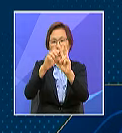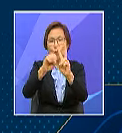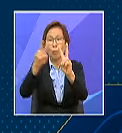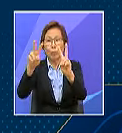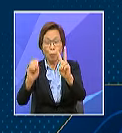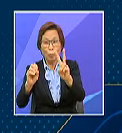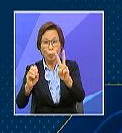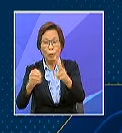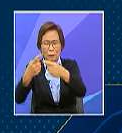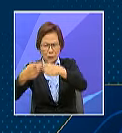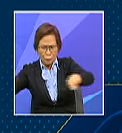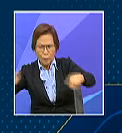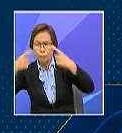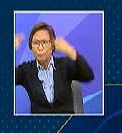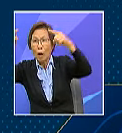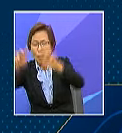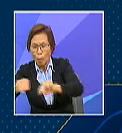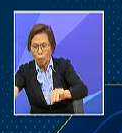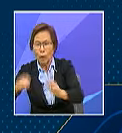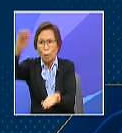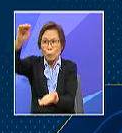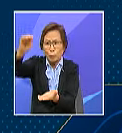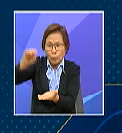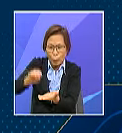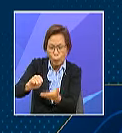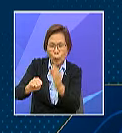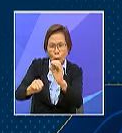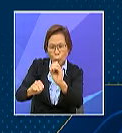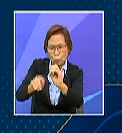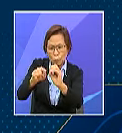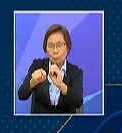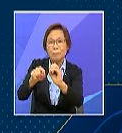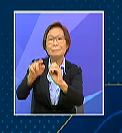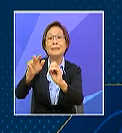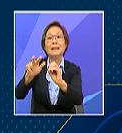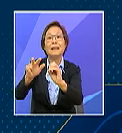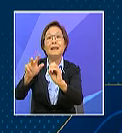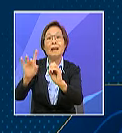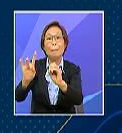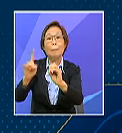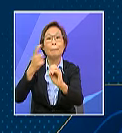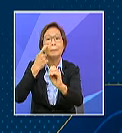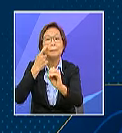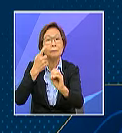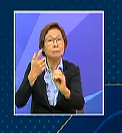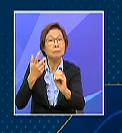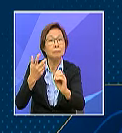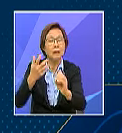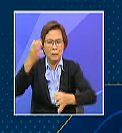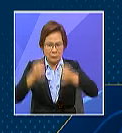2020 jurang pencapaian calon menurun ke posong 40-an 38 maka